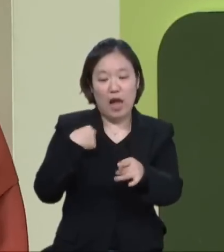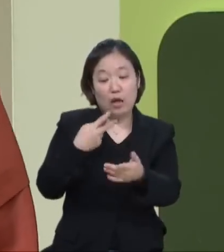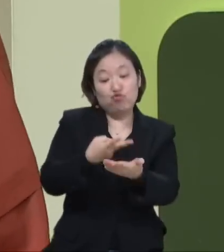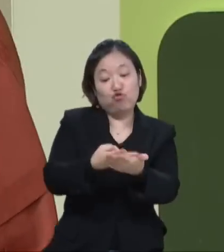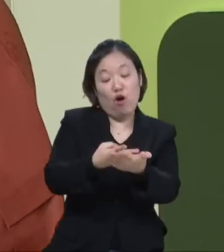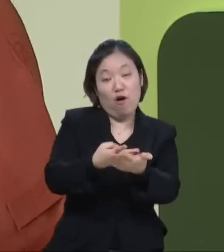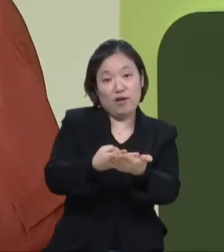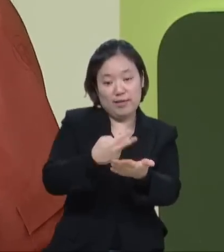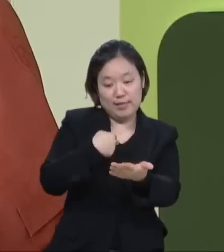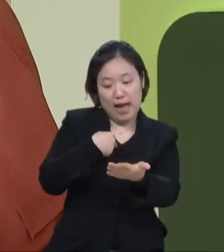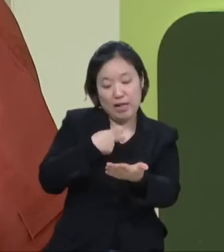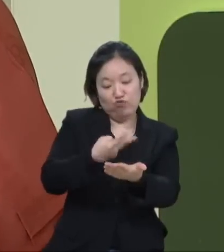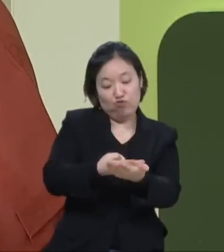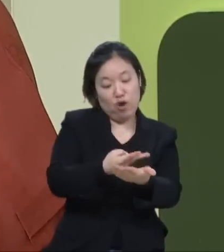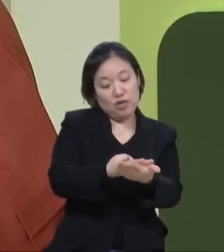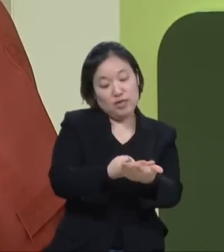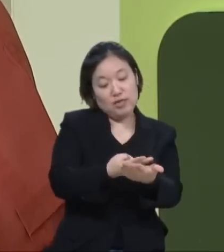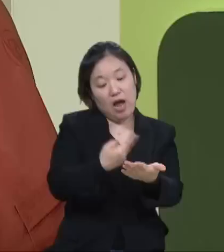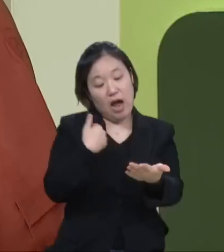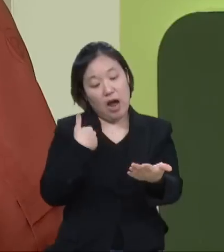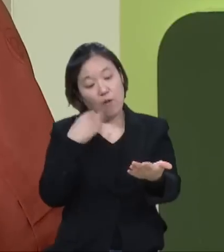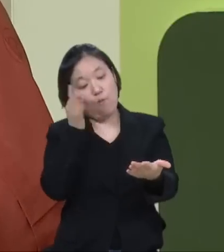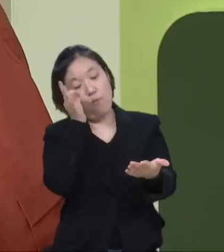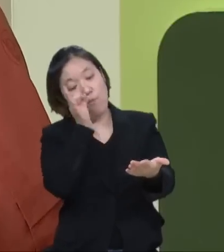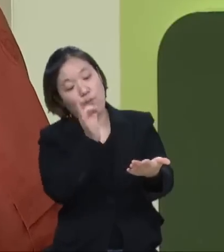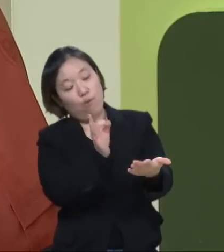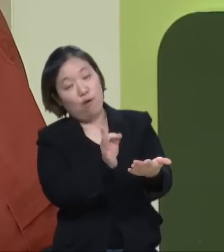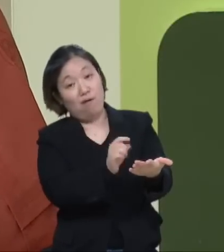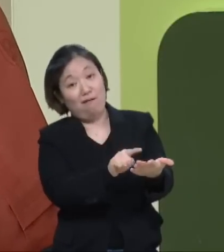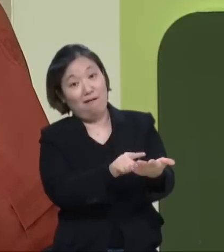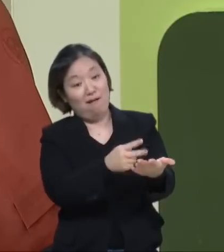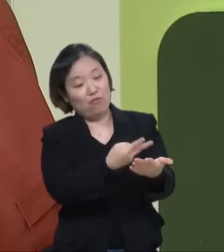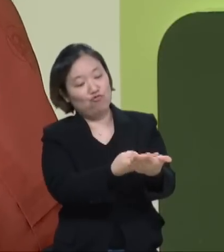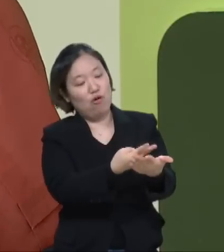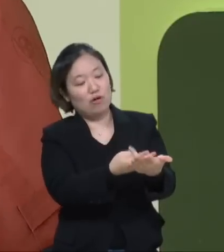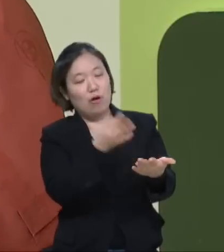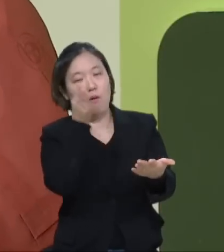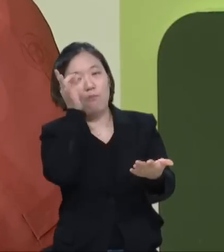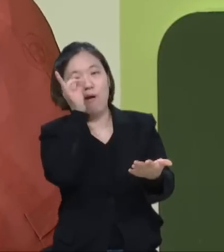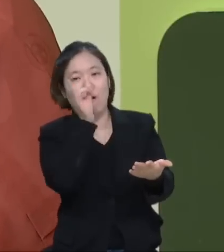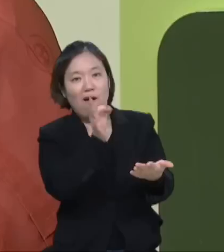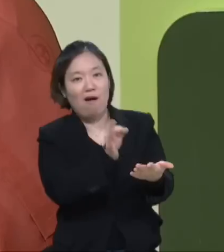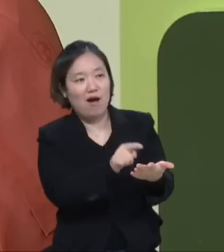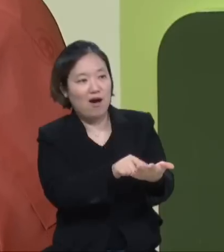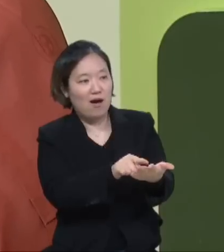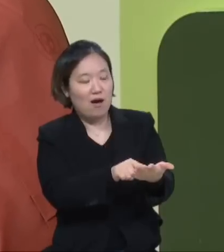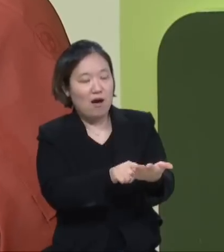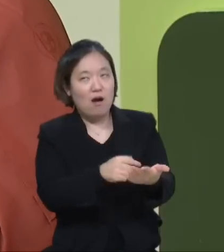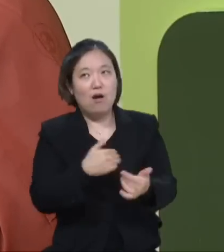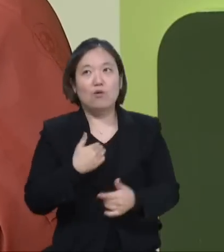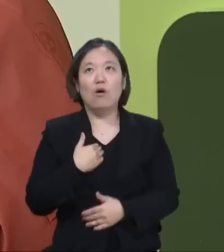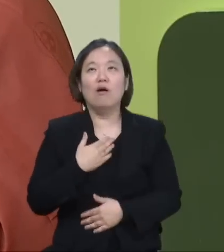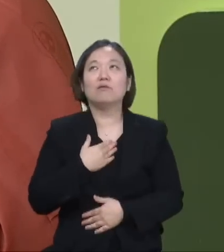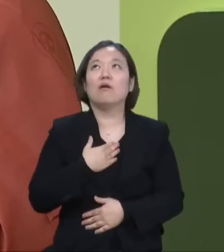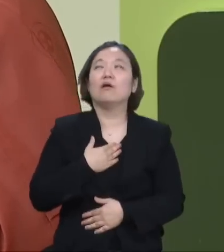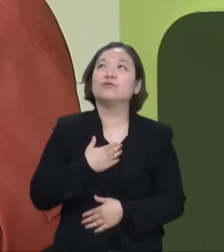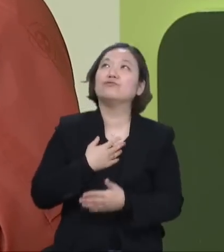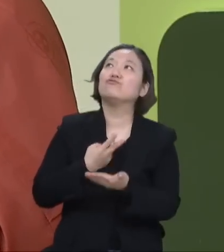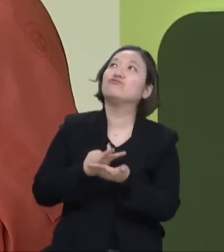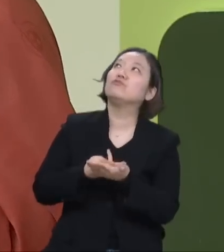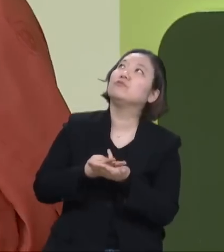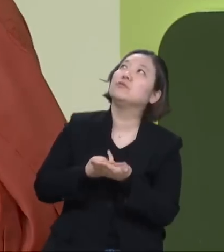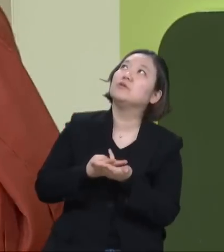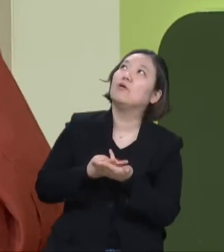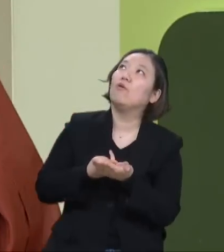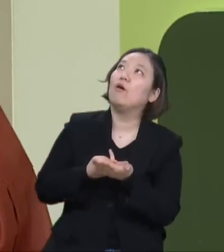누워 있는 자기 자신을 이렇게 쳐다보시더래요 그래서이 거사가 누워